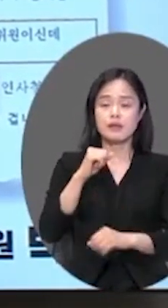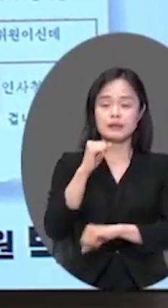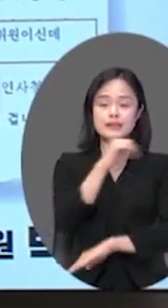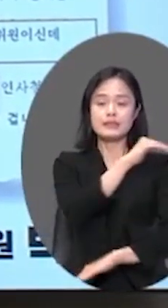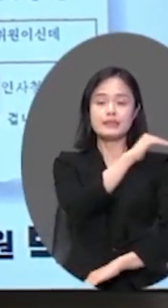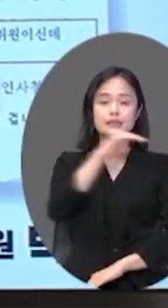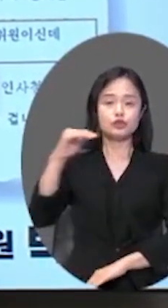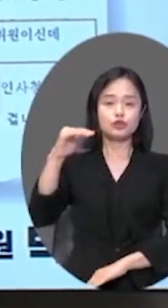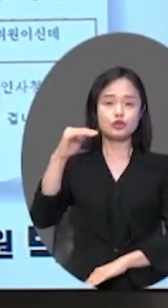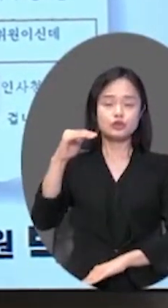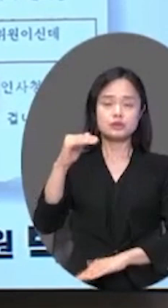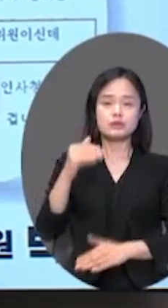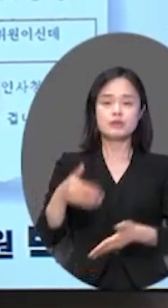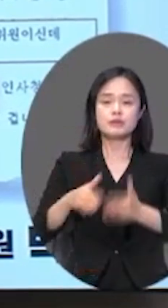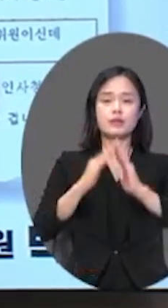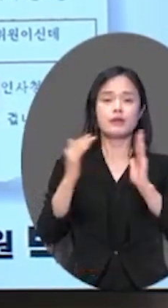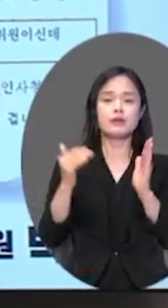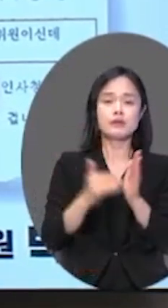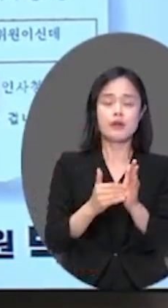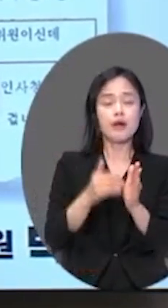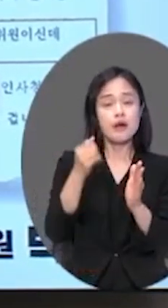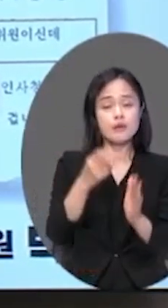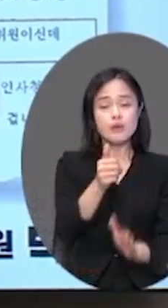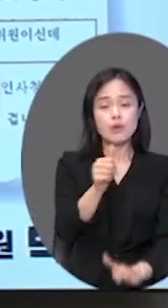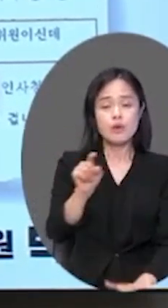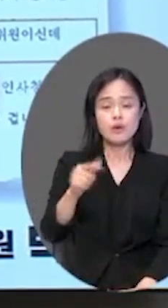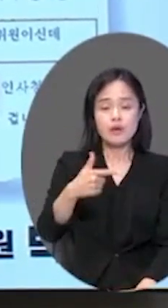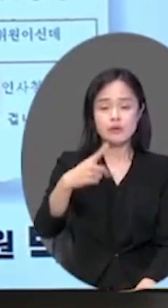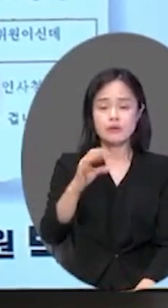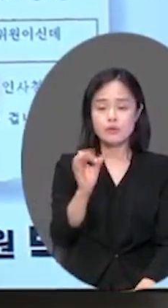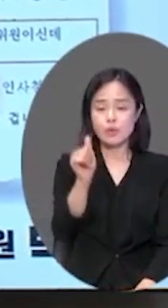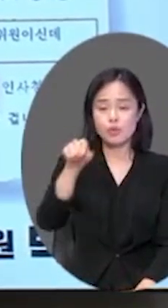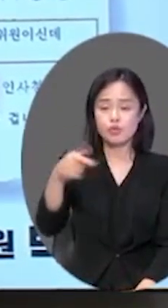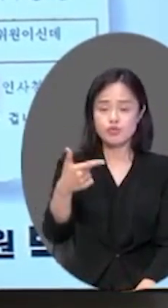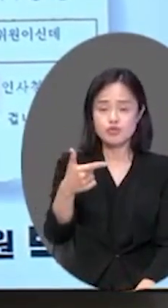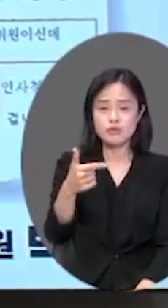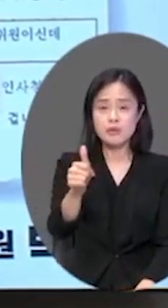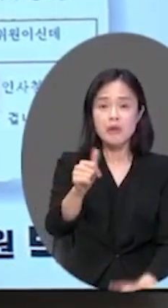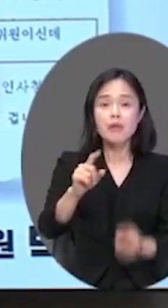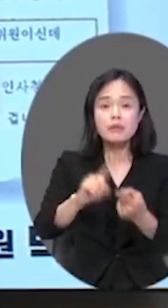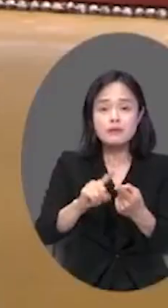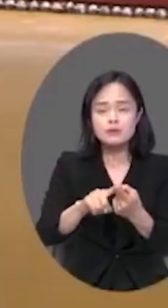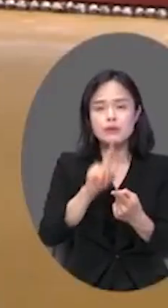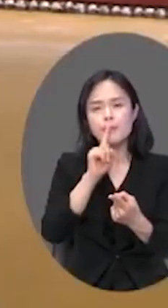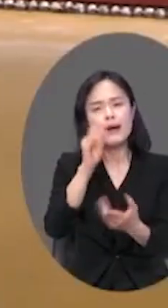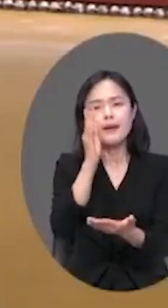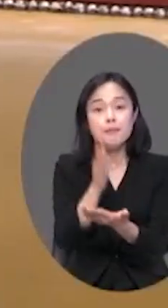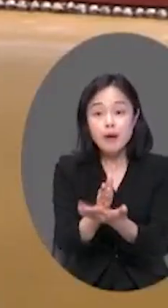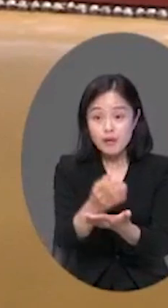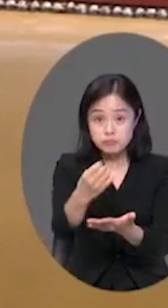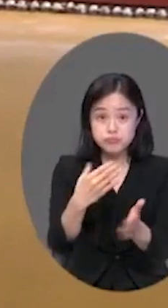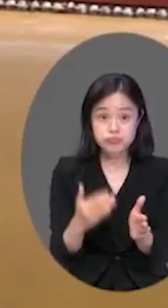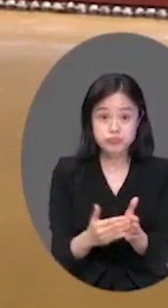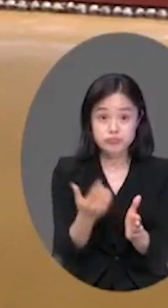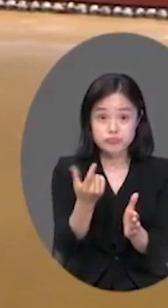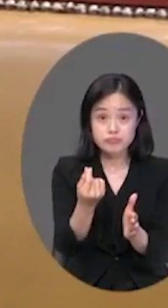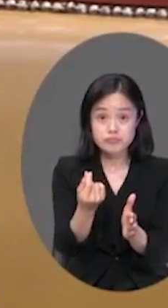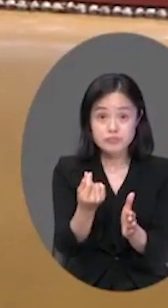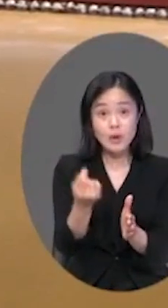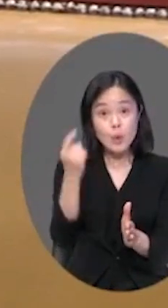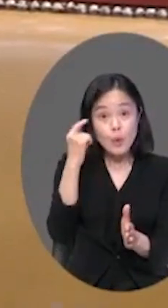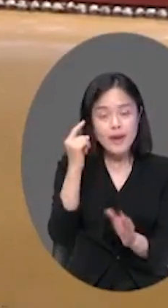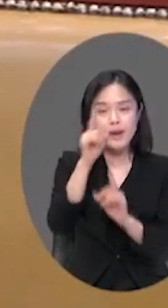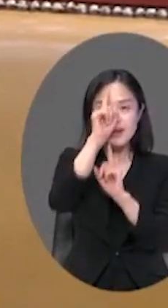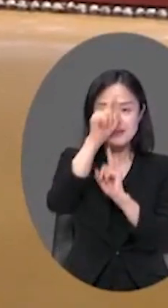얘기하지 마십시오. 이렇게 일방적으로 말씀하신 거예요. 처음에 이게 왜 나왔냐면 이 얘기가 이준숙 당시 후보자가 네